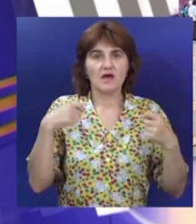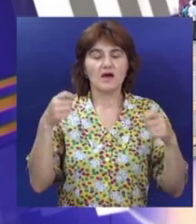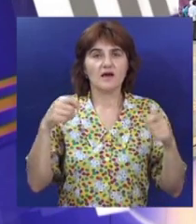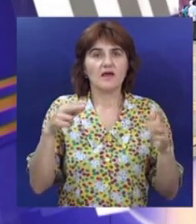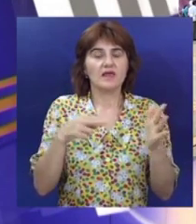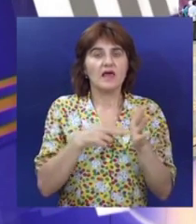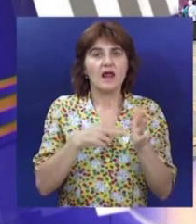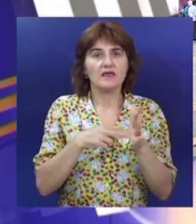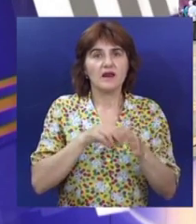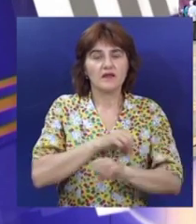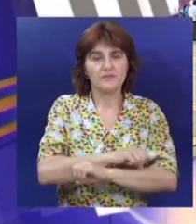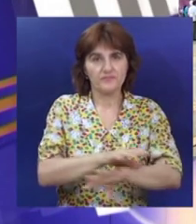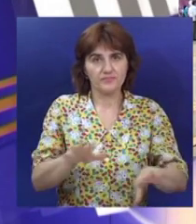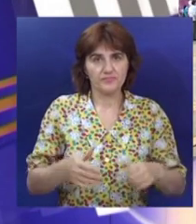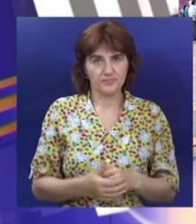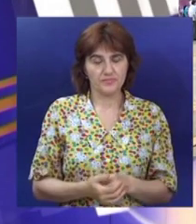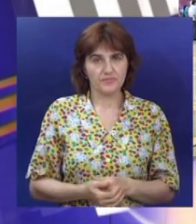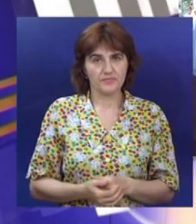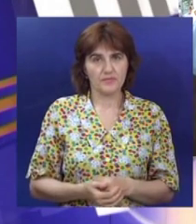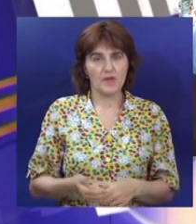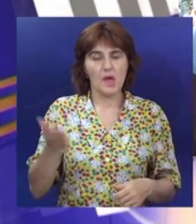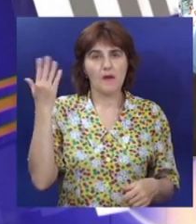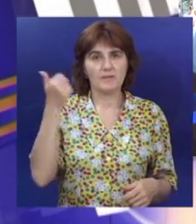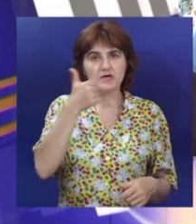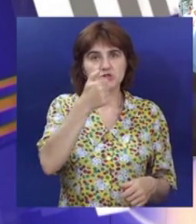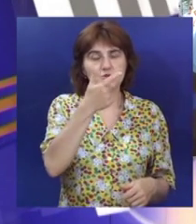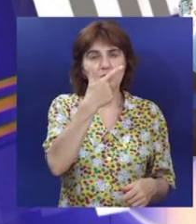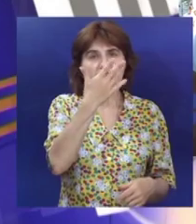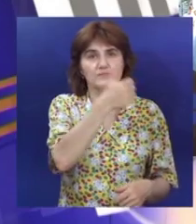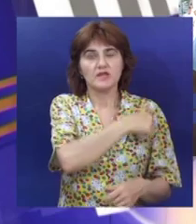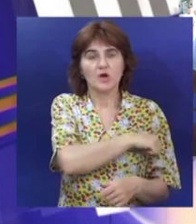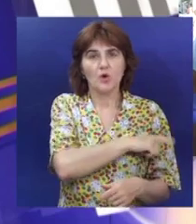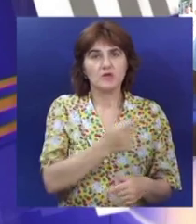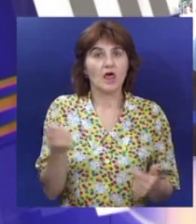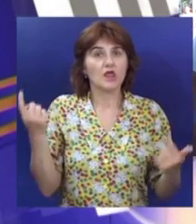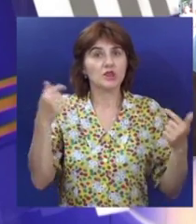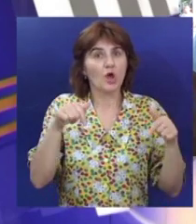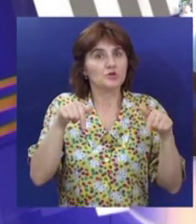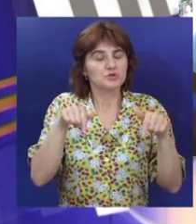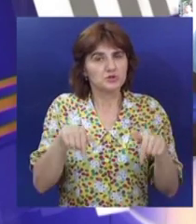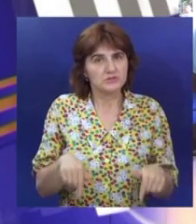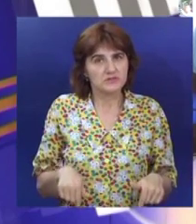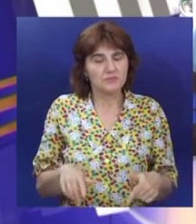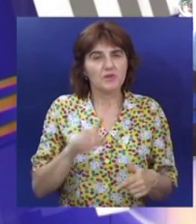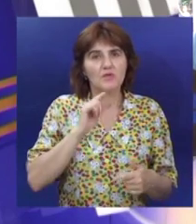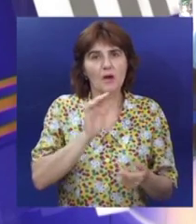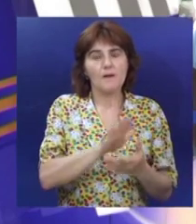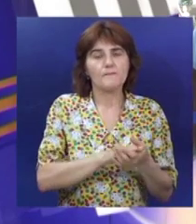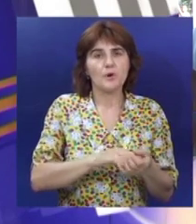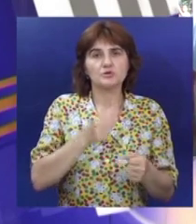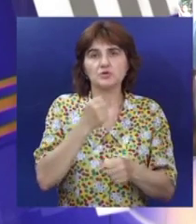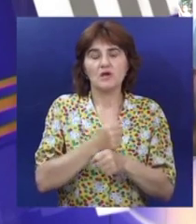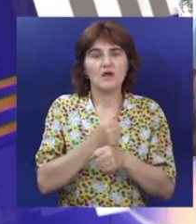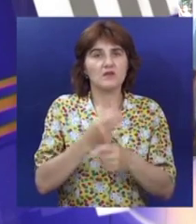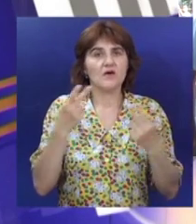i građenja hidroelektrana širom zemlje. Pre 125 godina smo došli u Srbiju i počeli da radimo